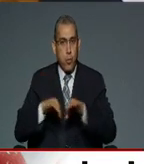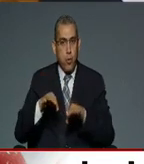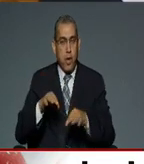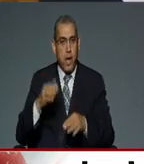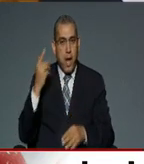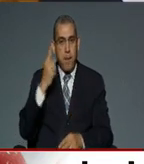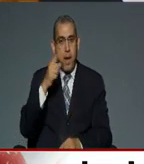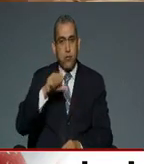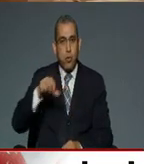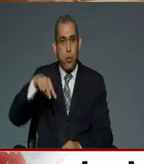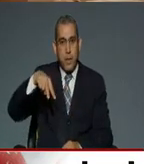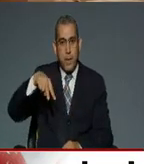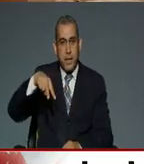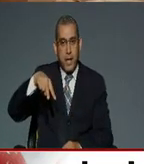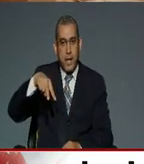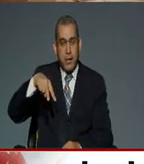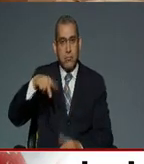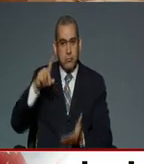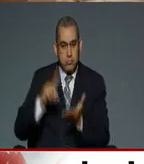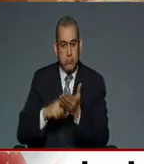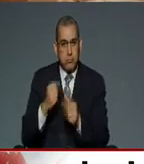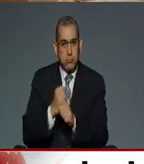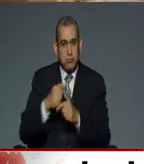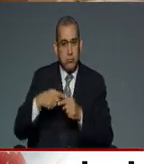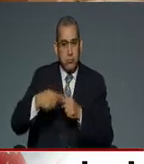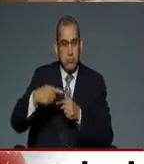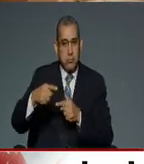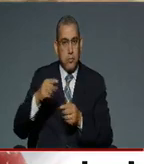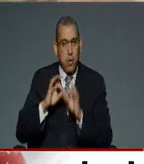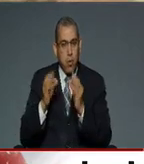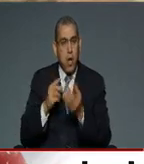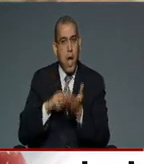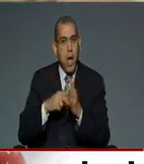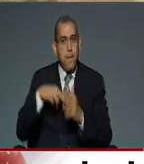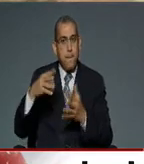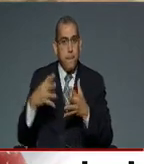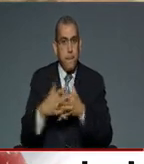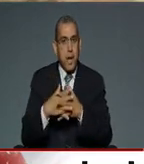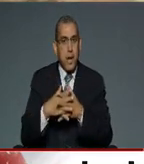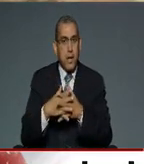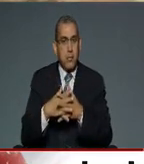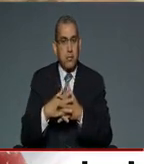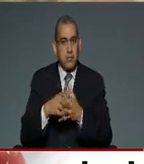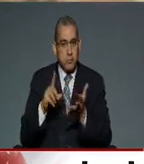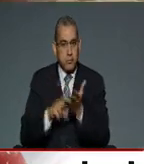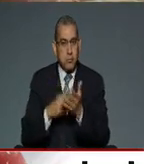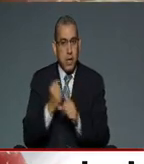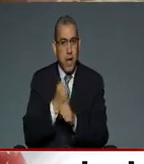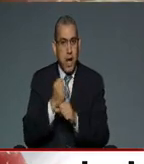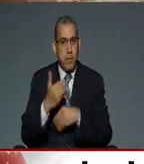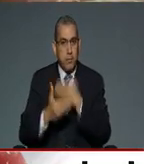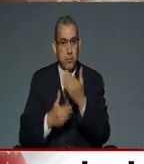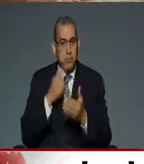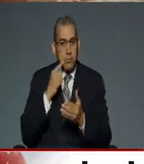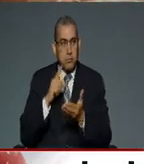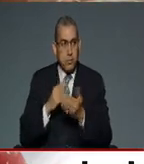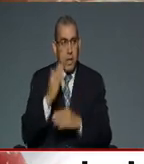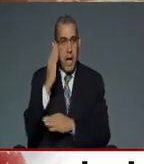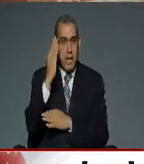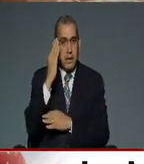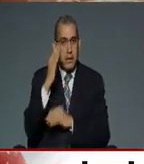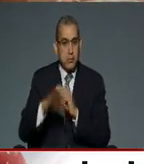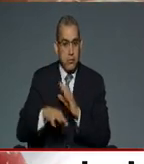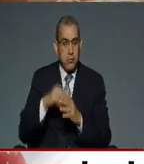1908 والتعاون الممتد في الاطر متعدده الاطراف من خالد دوريهما البارز في تاسيس حركه